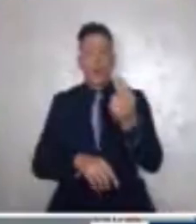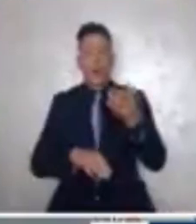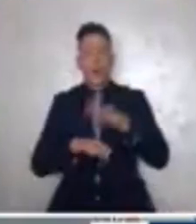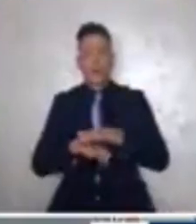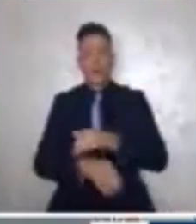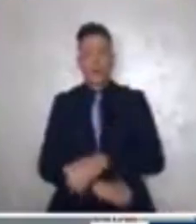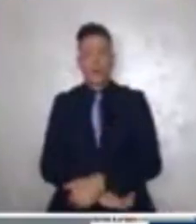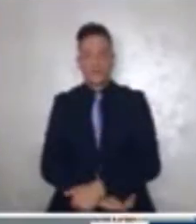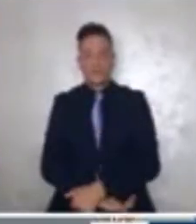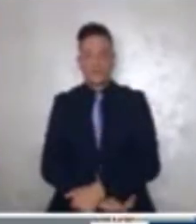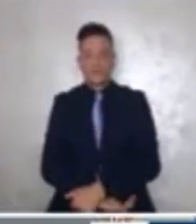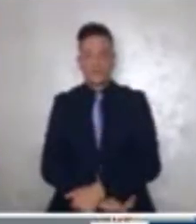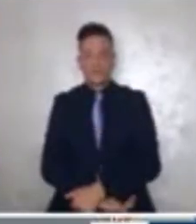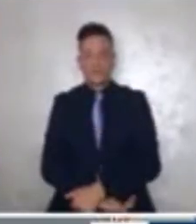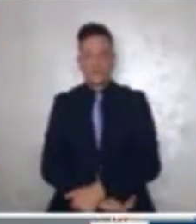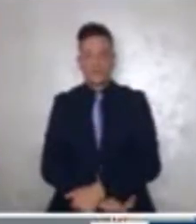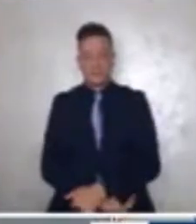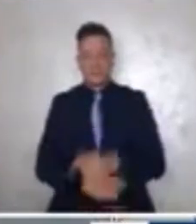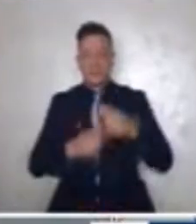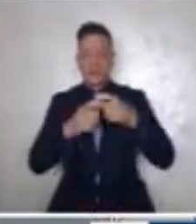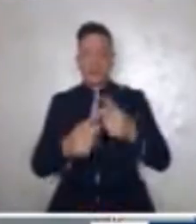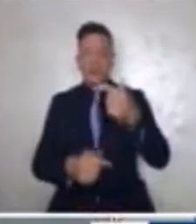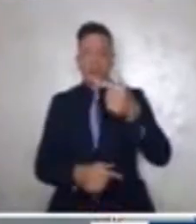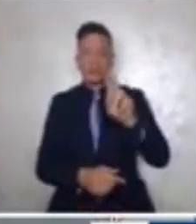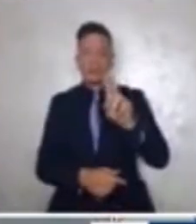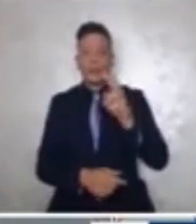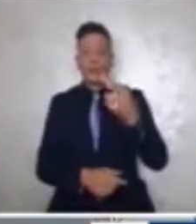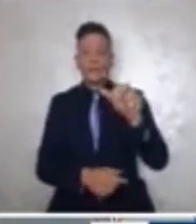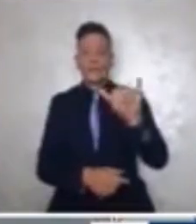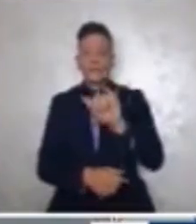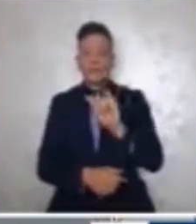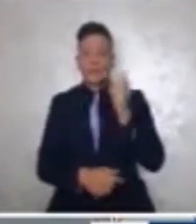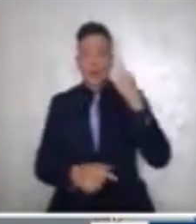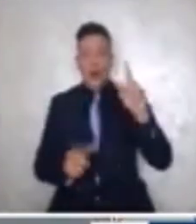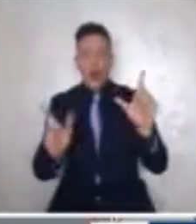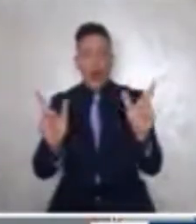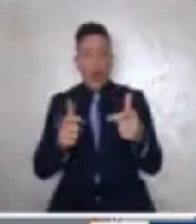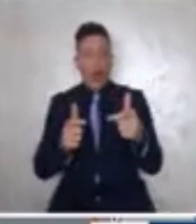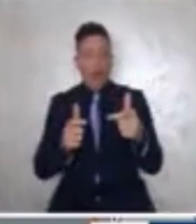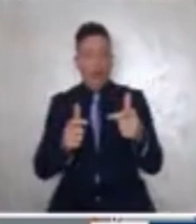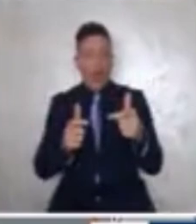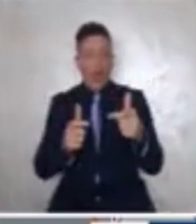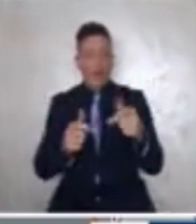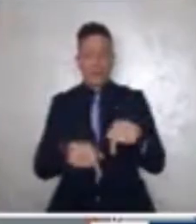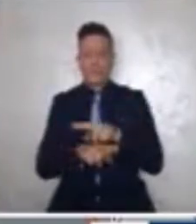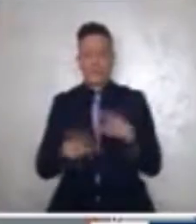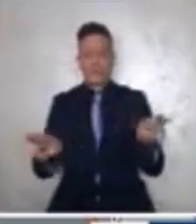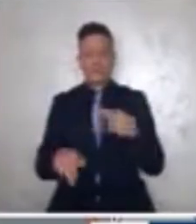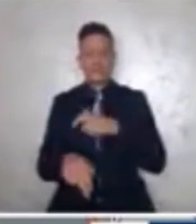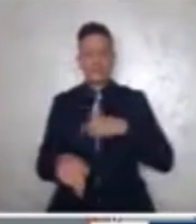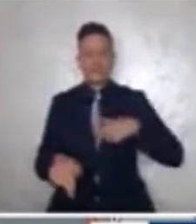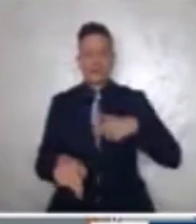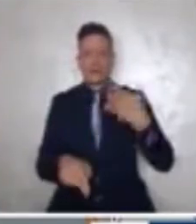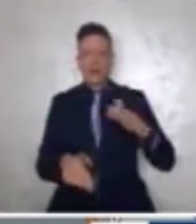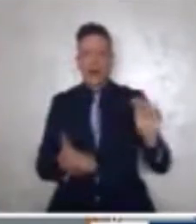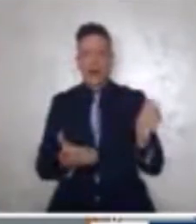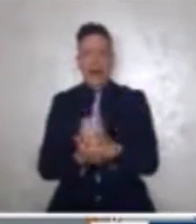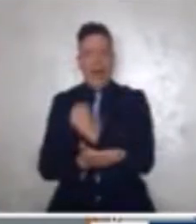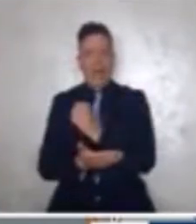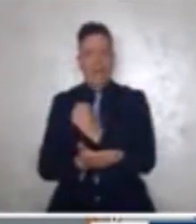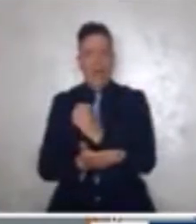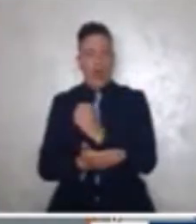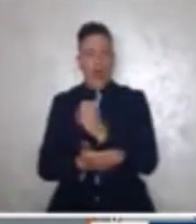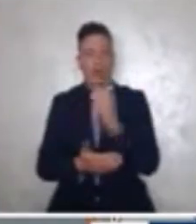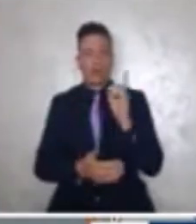andiamo a tursi tursi non è più in lockdown ieri il sindaco ha revocato con effetto immediato l'ordinanza di domenica che